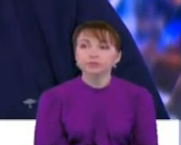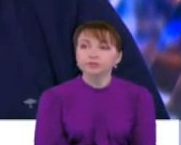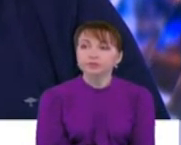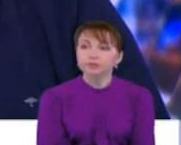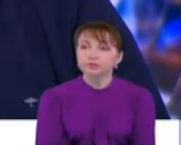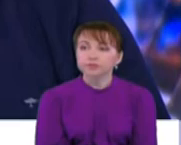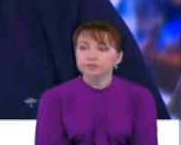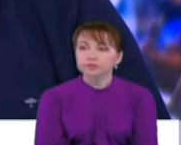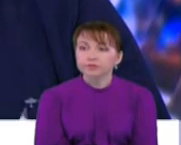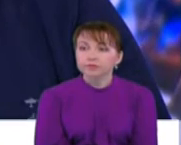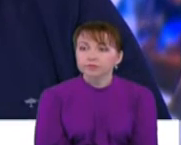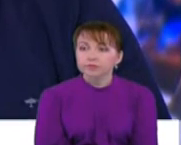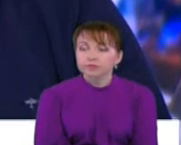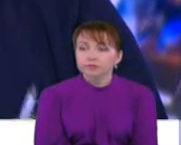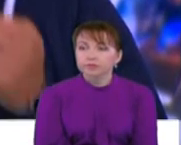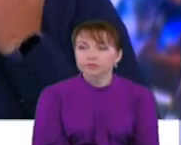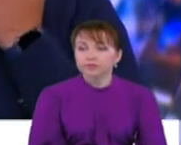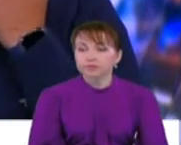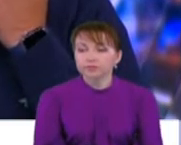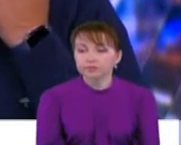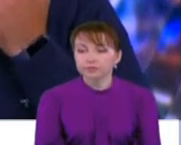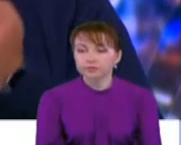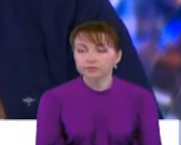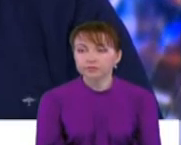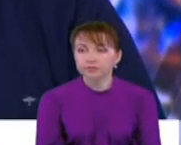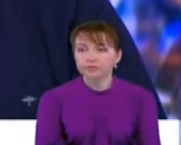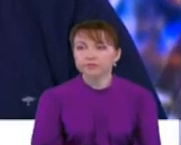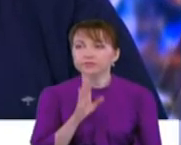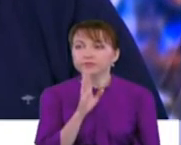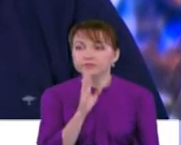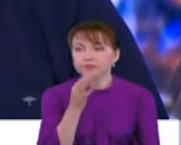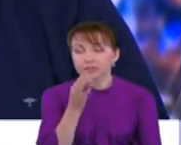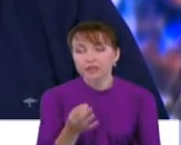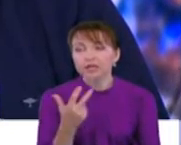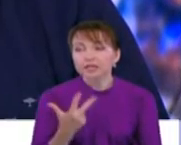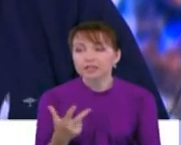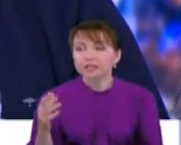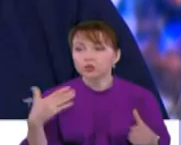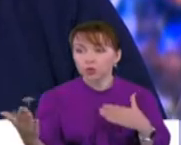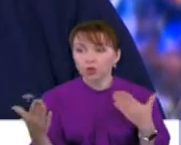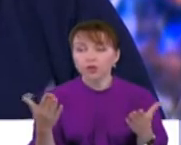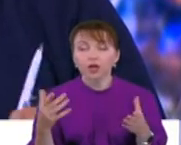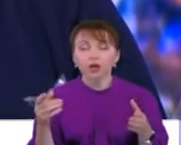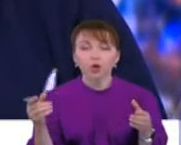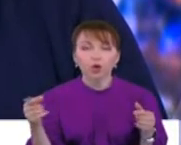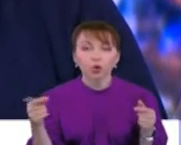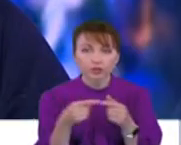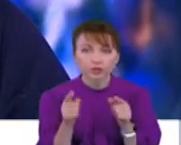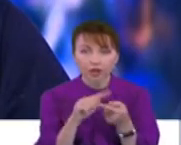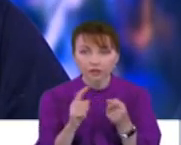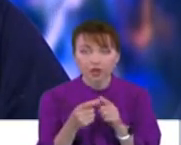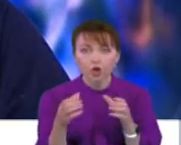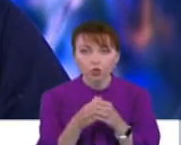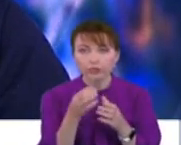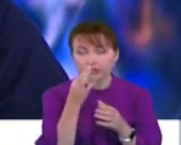голослівними. Так, дякую. Вона сказала про те, що тристороння контактна група констатувала, що в цілому